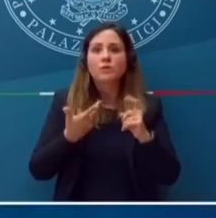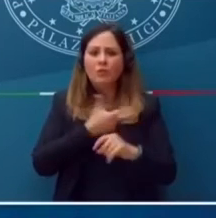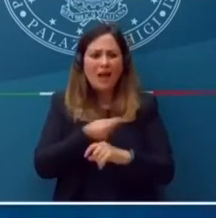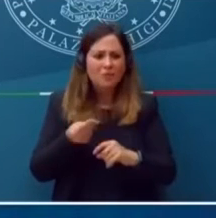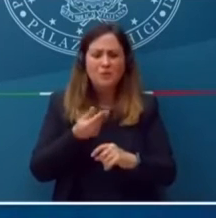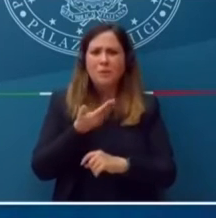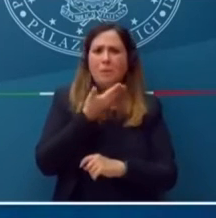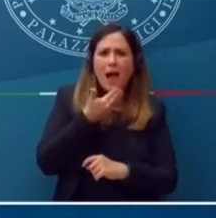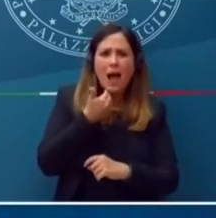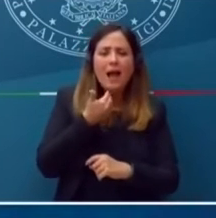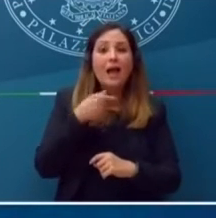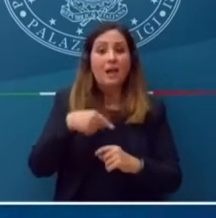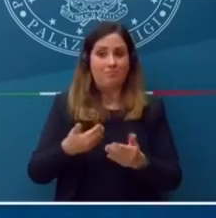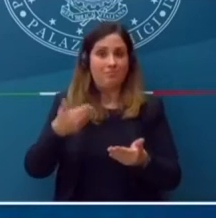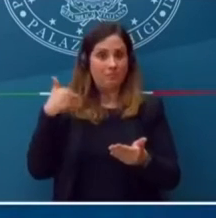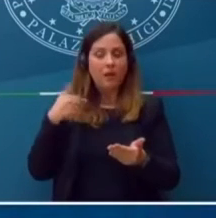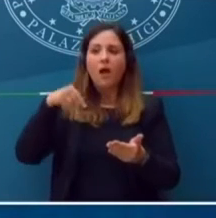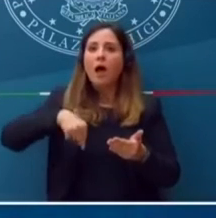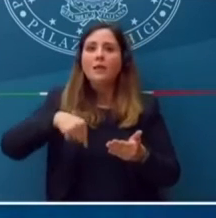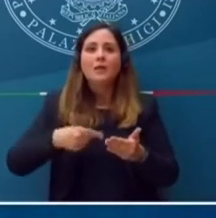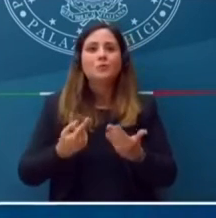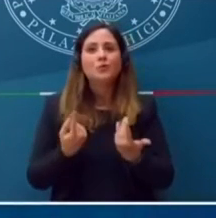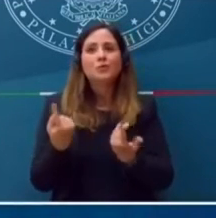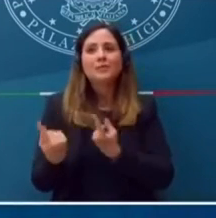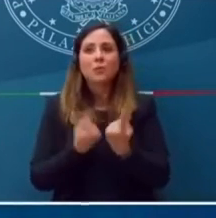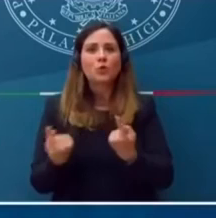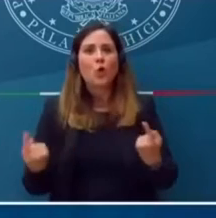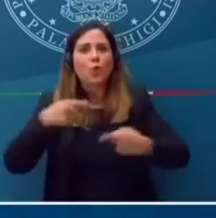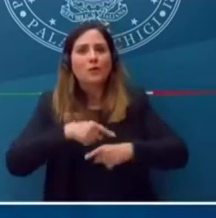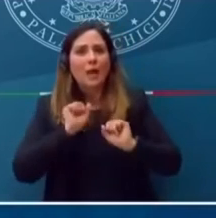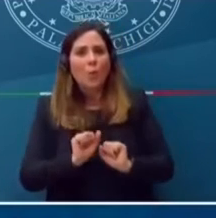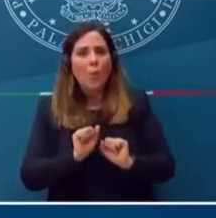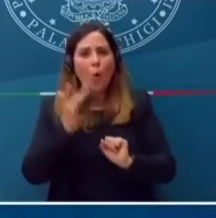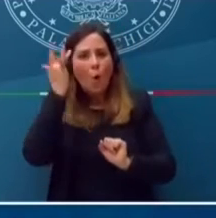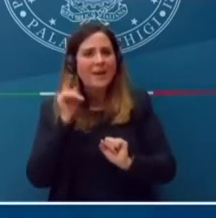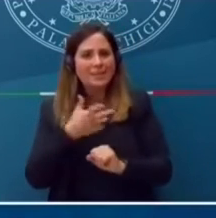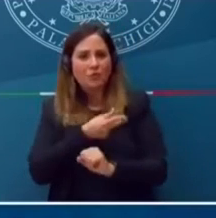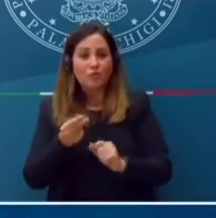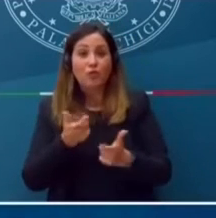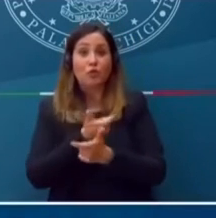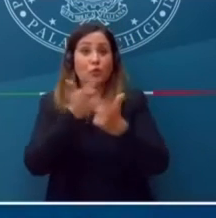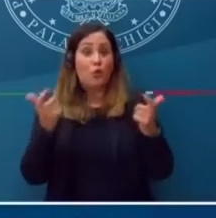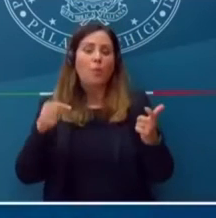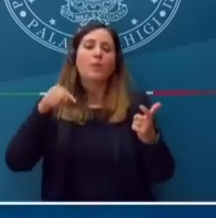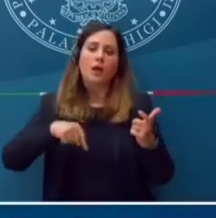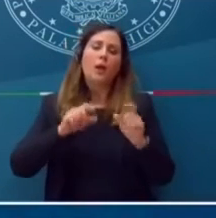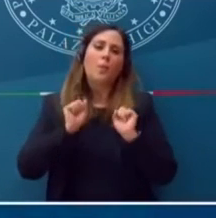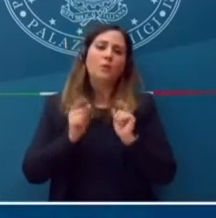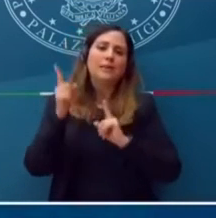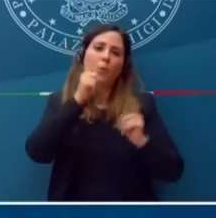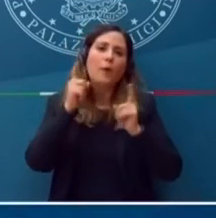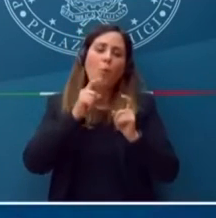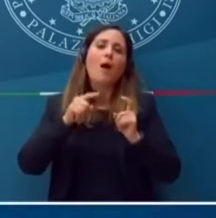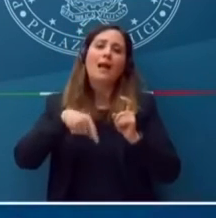di preoccupazione perché ne potremmo avere troppi. Quindi questo, ora ci preoccuperemo del quarto trimestre, ma ripeto, se noi arriviamo al